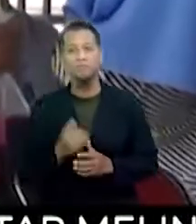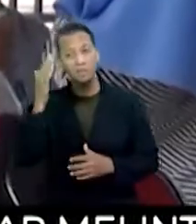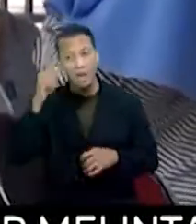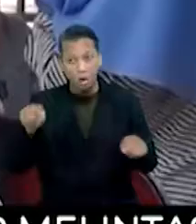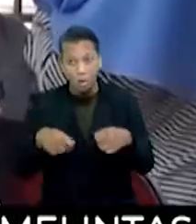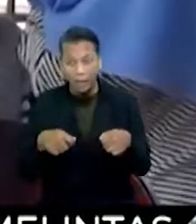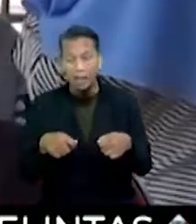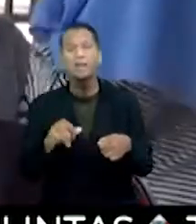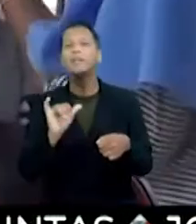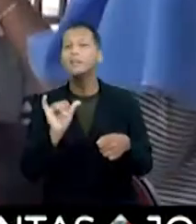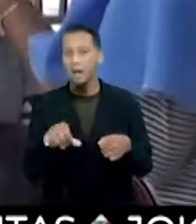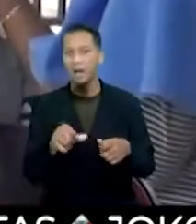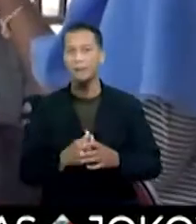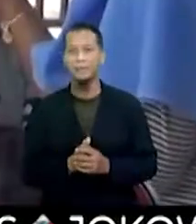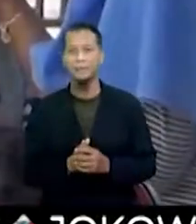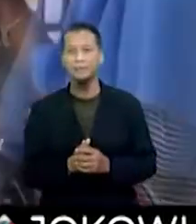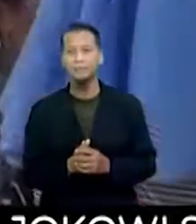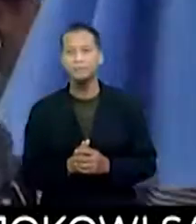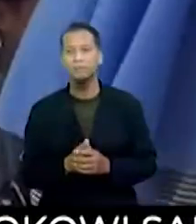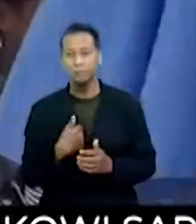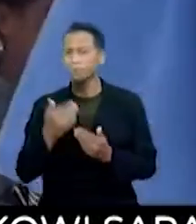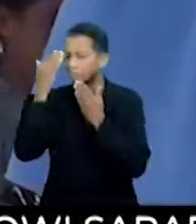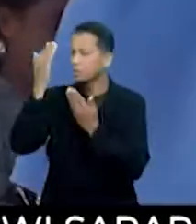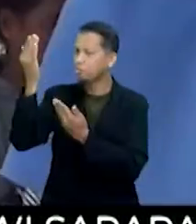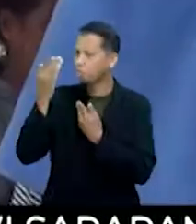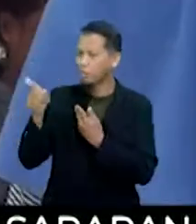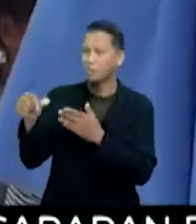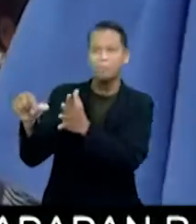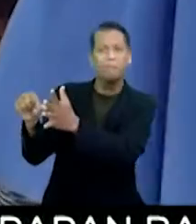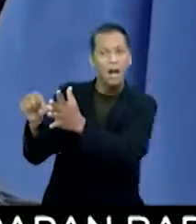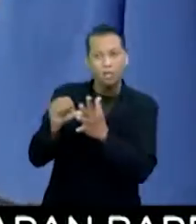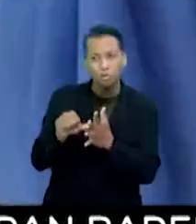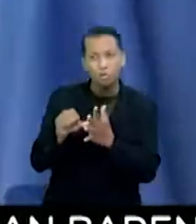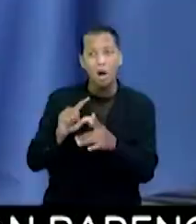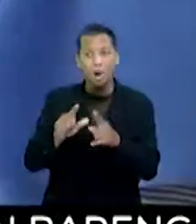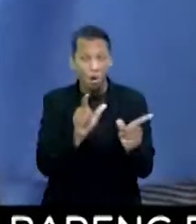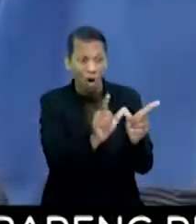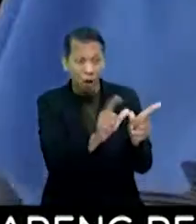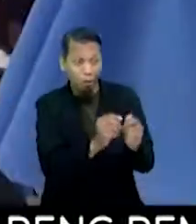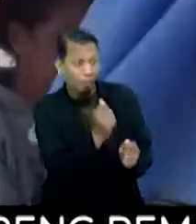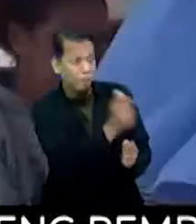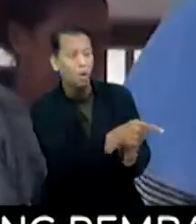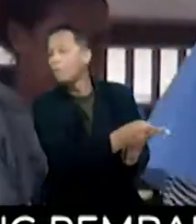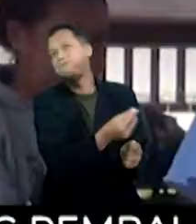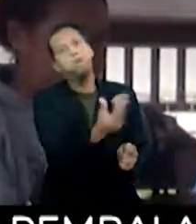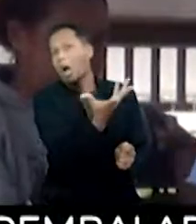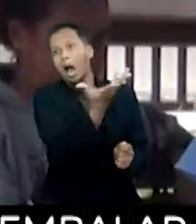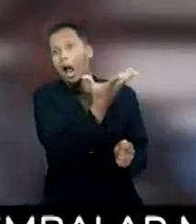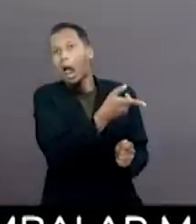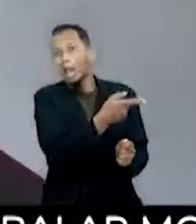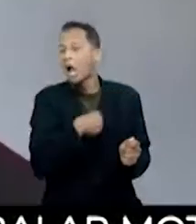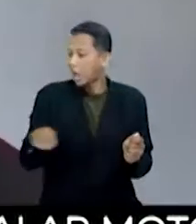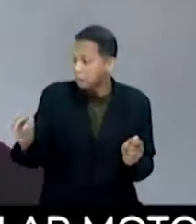goreng. Sangat-sangat bersyukurlah membantu gitu. Sangat-sangat mahal lah kalau beli di warung. Karena adanya ini kan sangat-sangat membantu